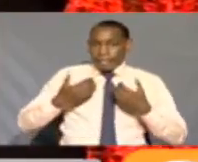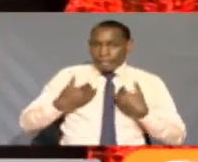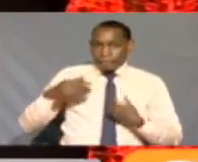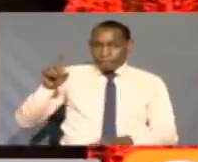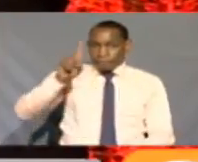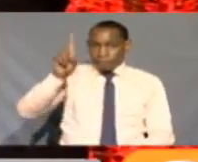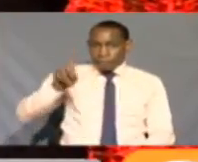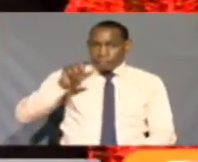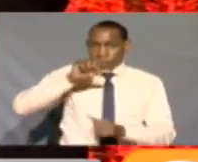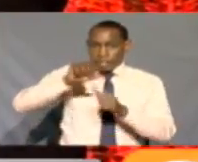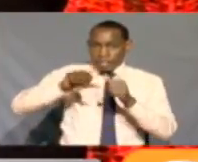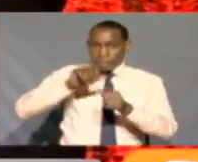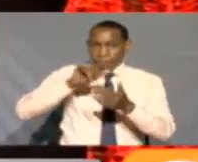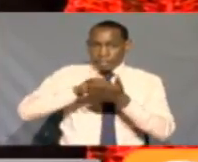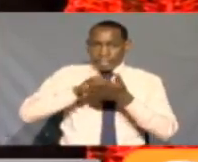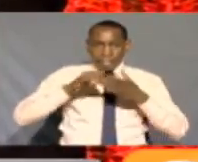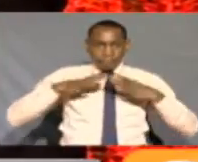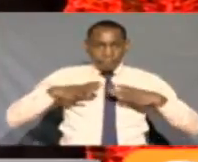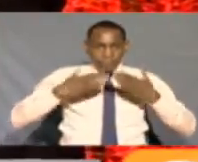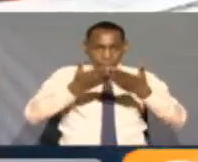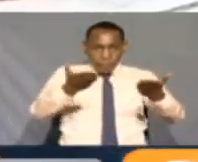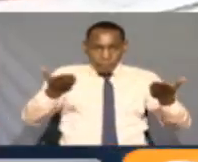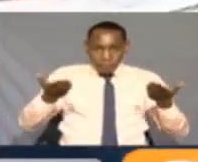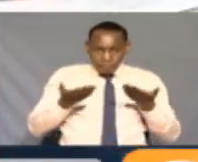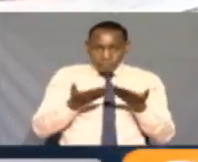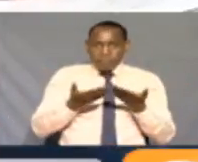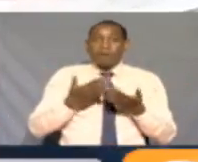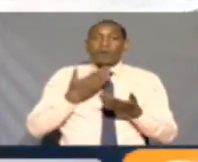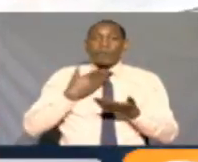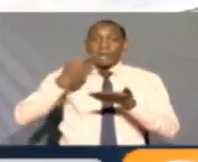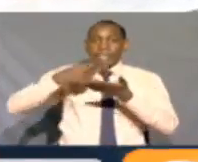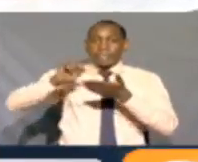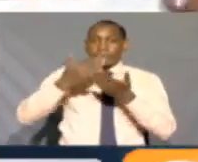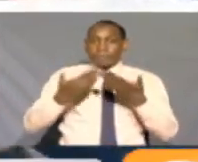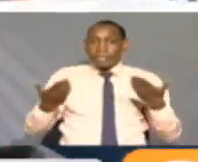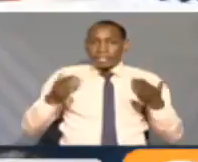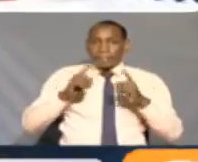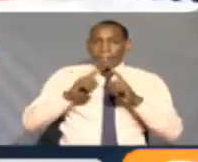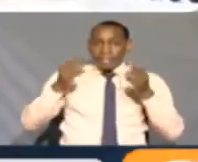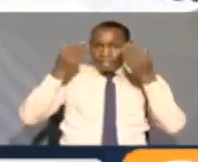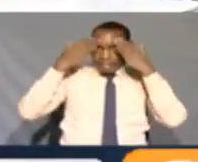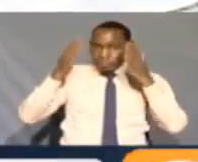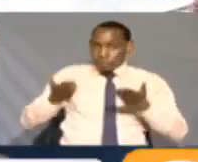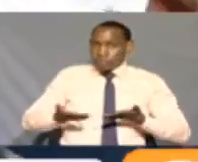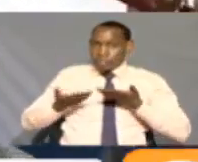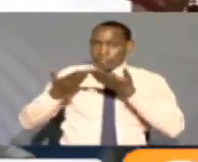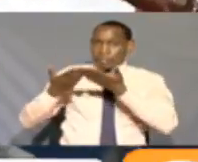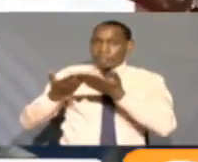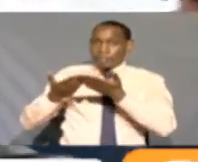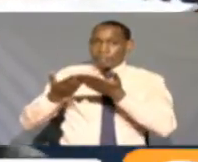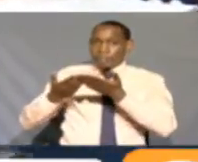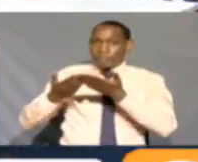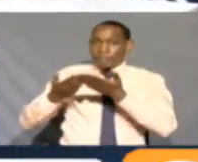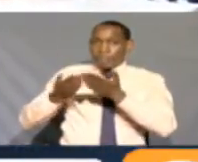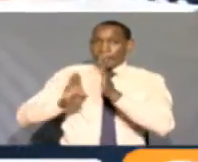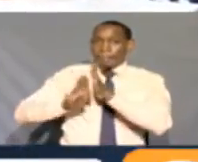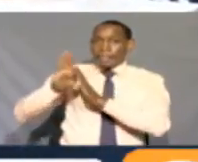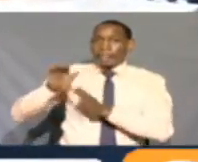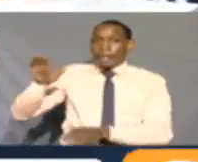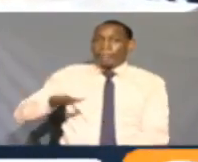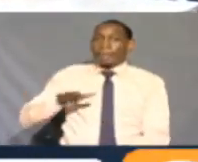ambao kwamba sisi kama raia tunahitaji kufitisha kitu lakini hatujui mbinu ya kufikisha mswada wetu